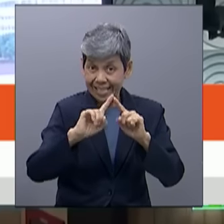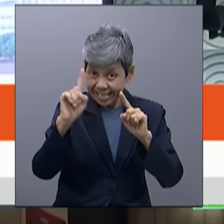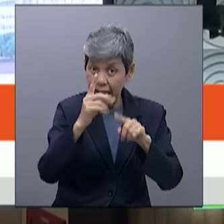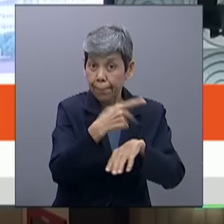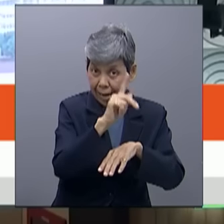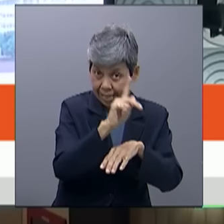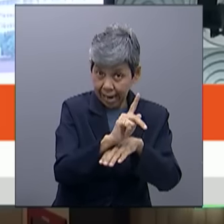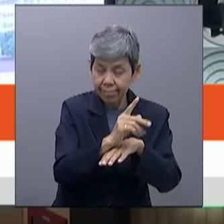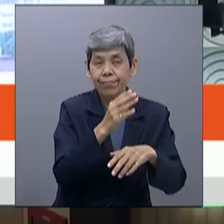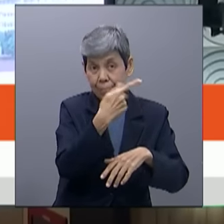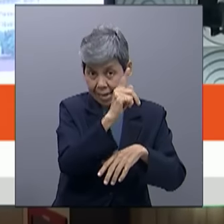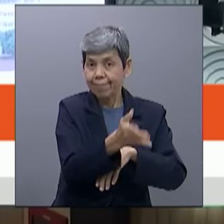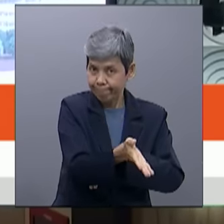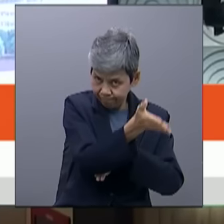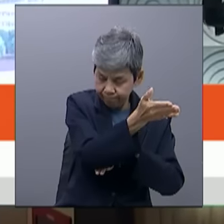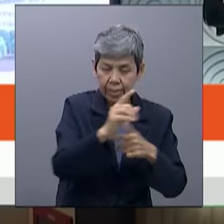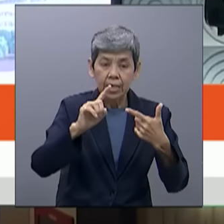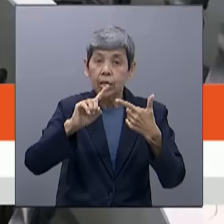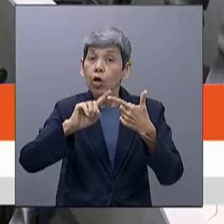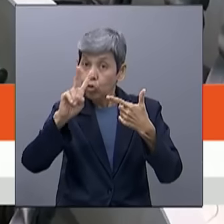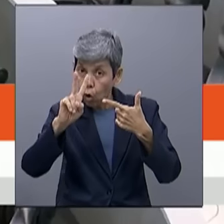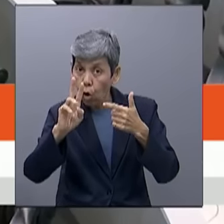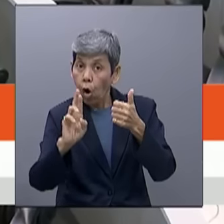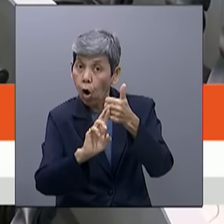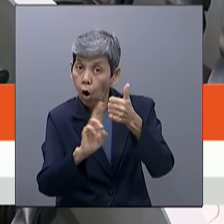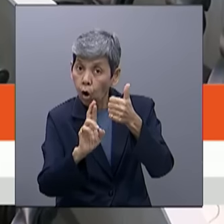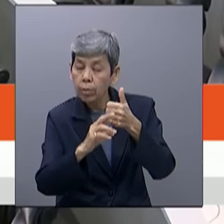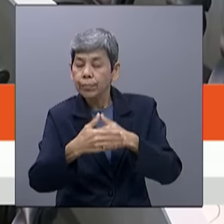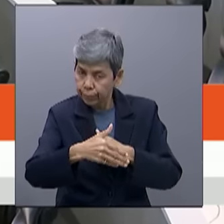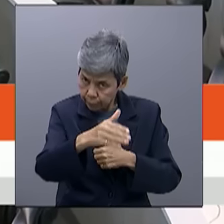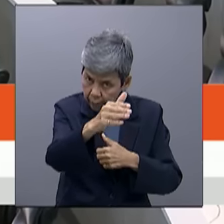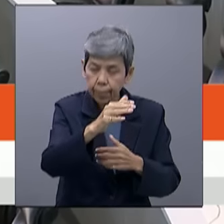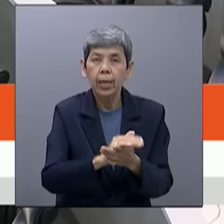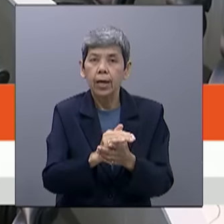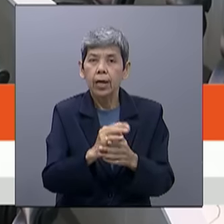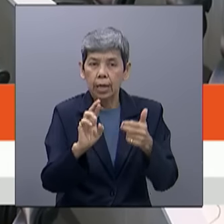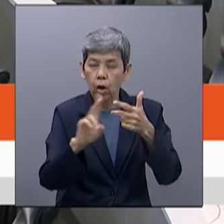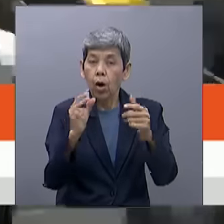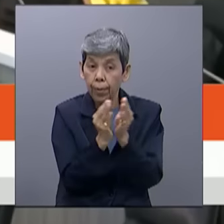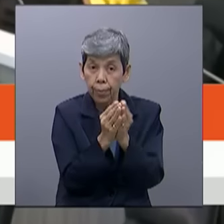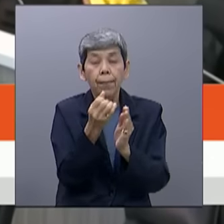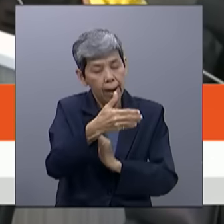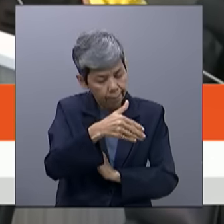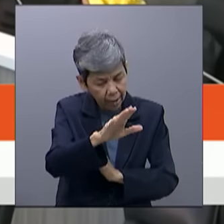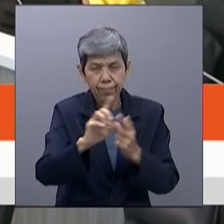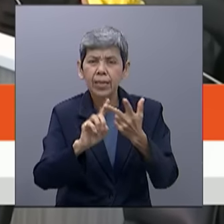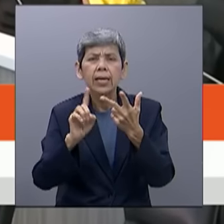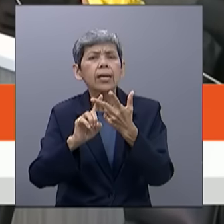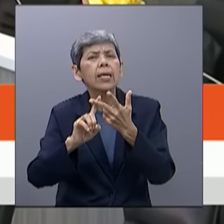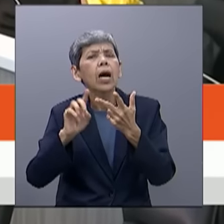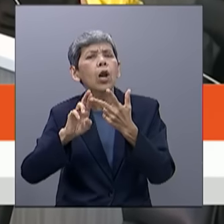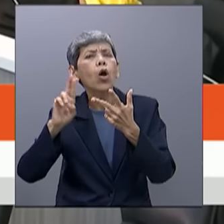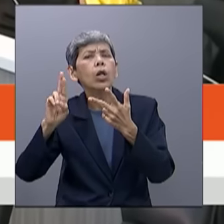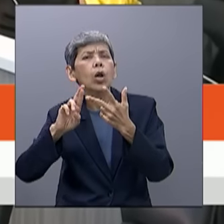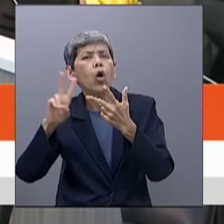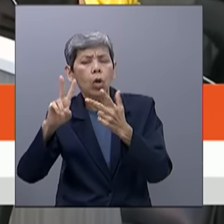านคุณเอาไปเสียงข้างมากเบอร์สองประธานเสียงข้างมากคนที่เสียงข้างมากเอาไปเบอร์สามเขาอาจ